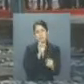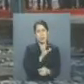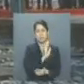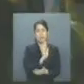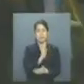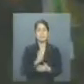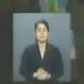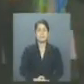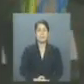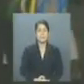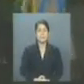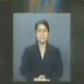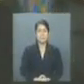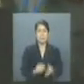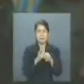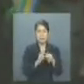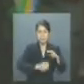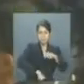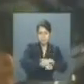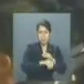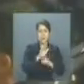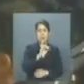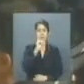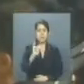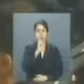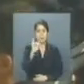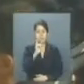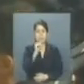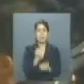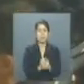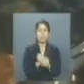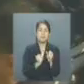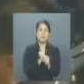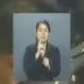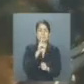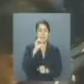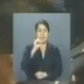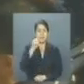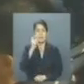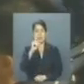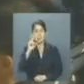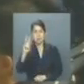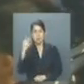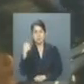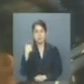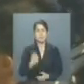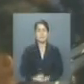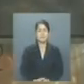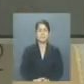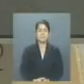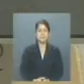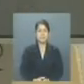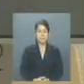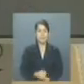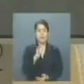ส่วนความเคลื่อนไหวฟุตบอลชิงแชมป์แห่งชาติยุโรปหรือยูโร2012ที่ยูเครนและโปแลนด์เป็นเจ้าภาพร่วมกันล่าสุดยูเครนได้